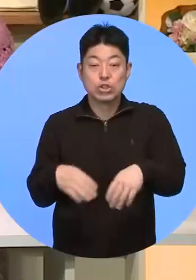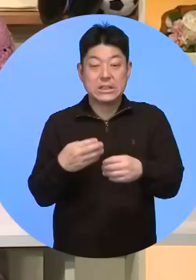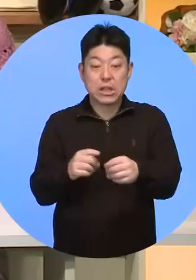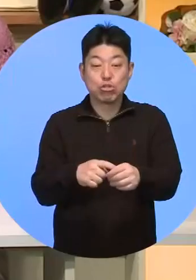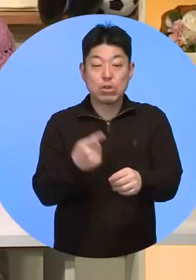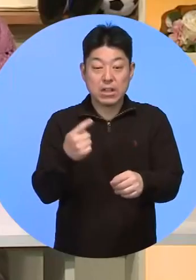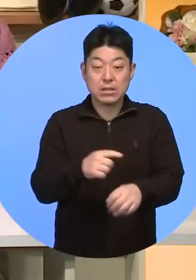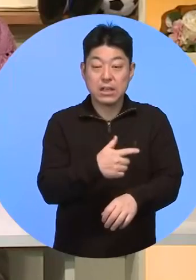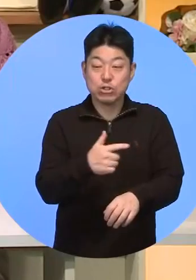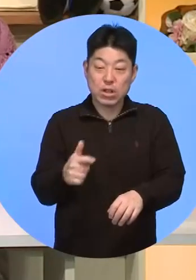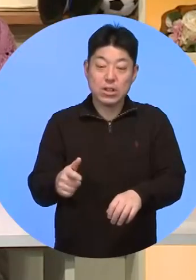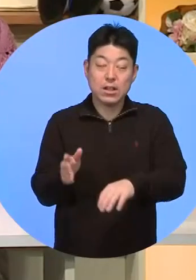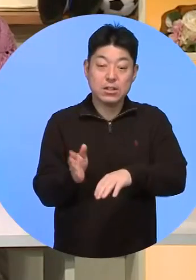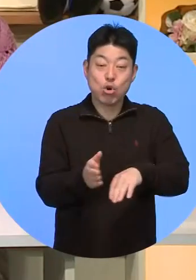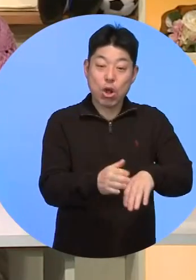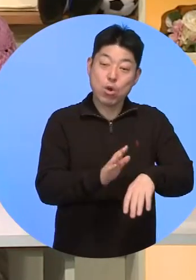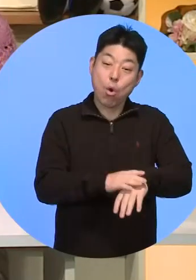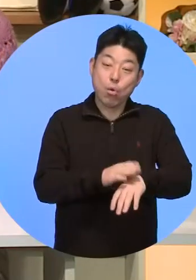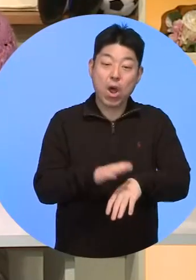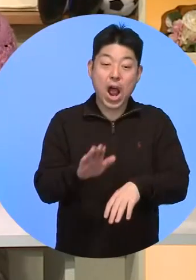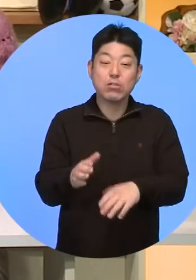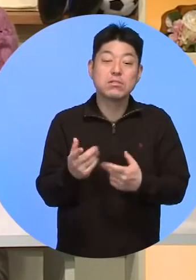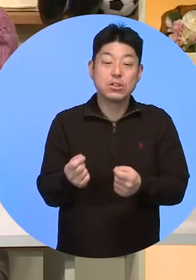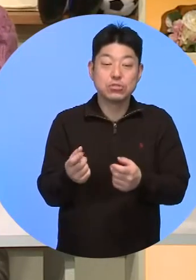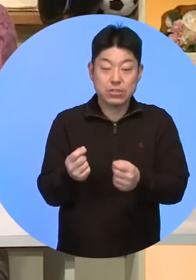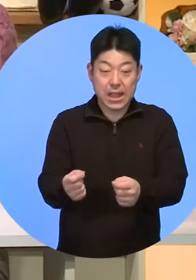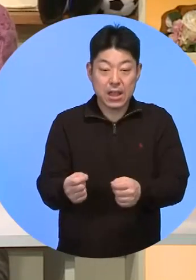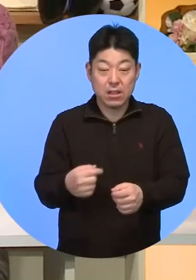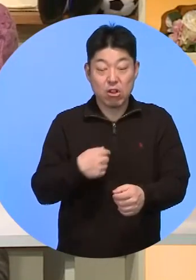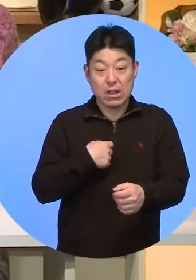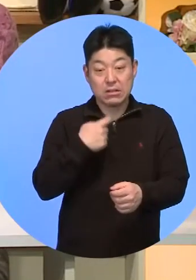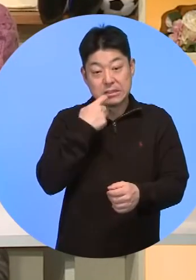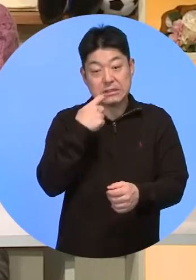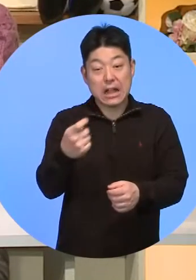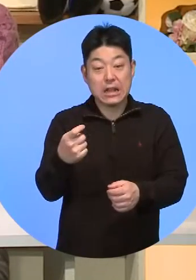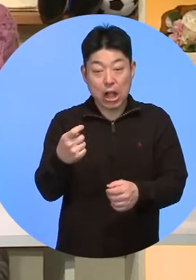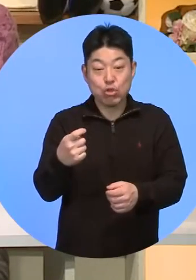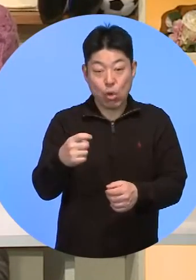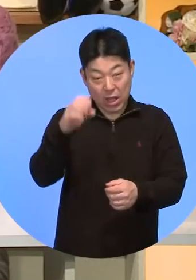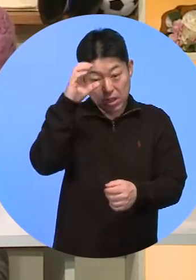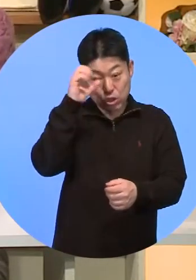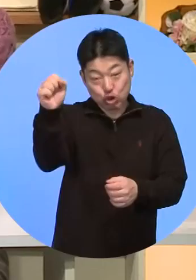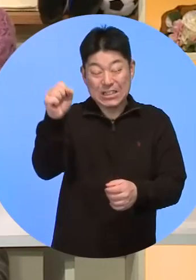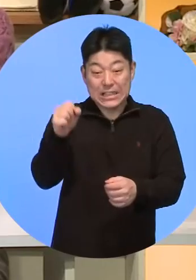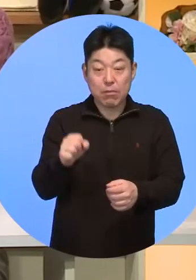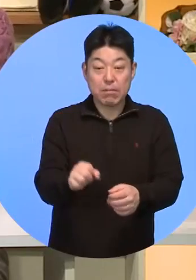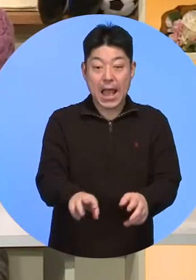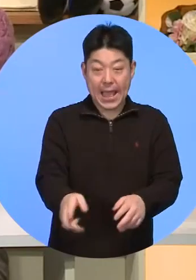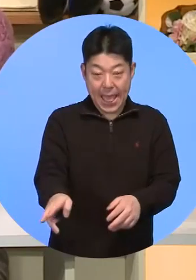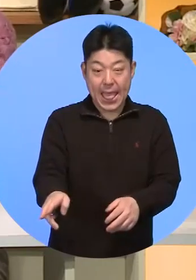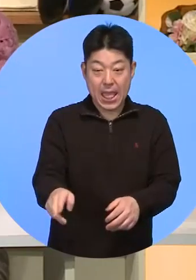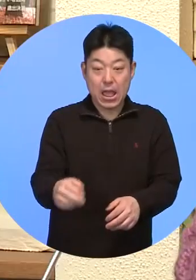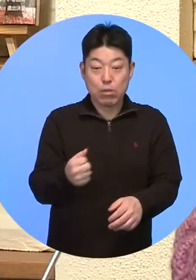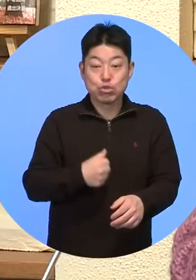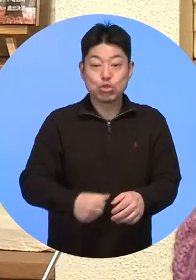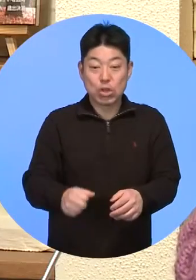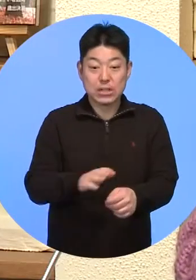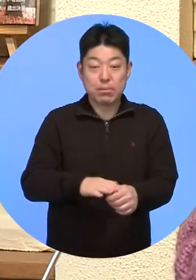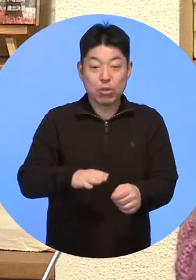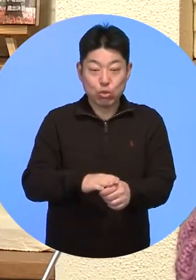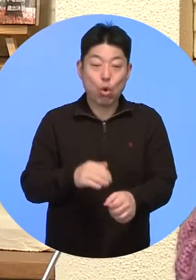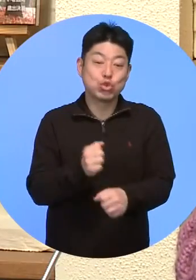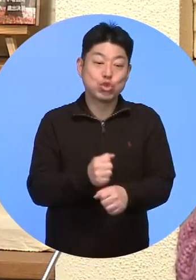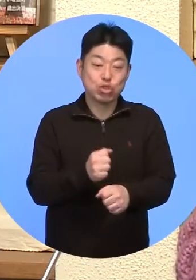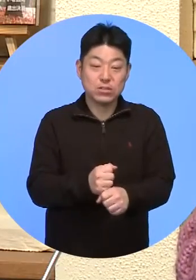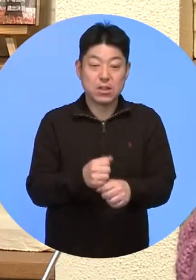スイタクワイっていろんな調理法があるんですね。 そうですね。 僕気になったのはね、スイタン揚げ、息子